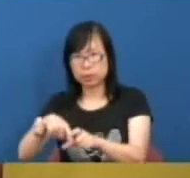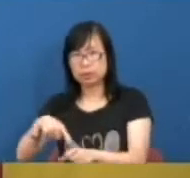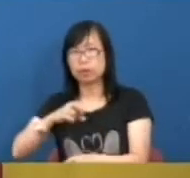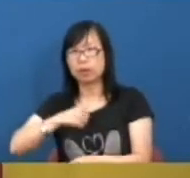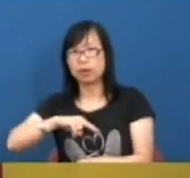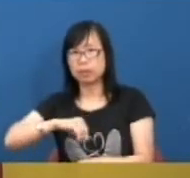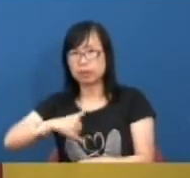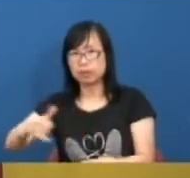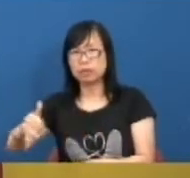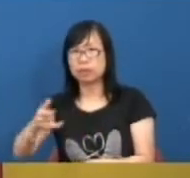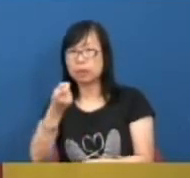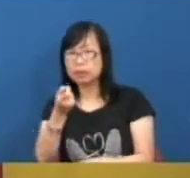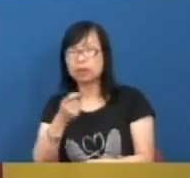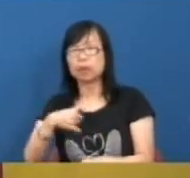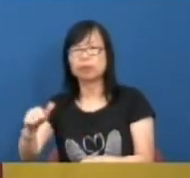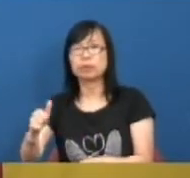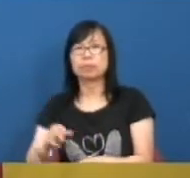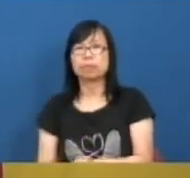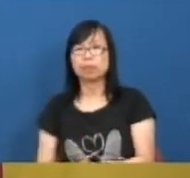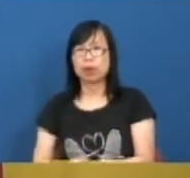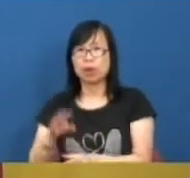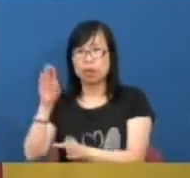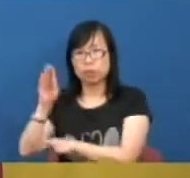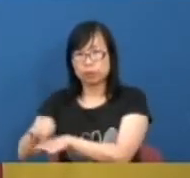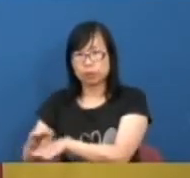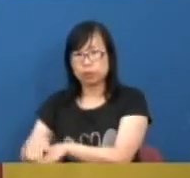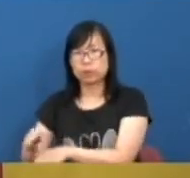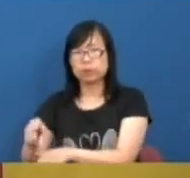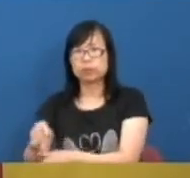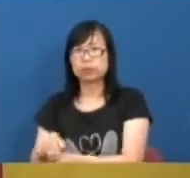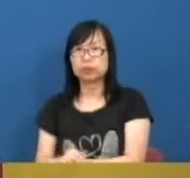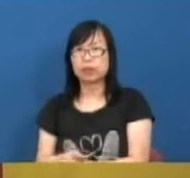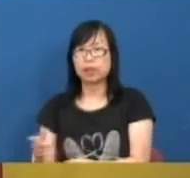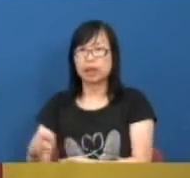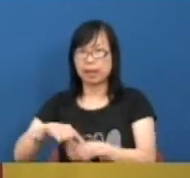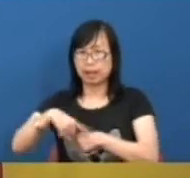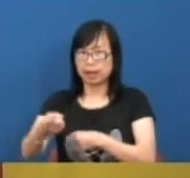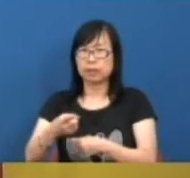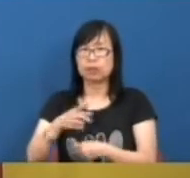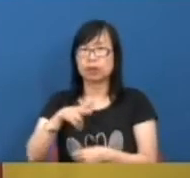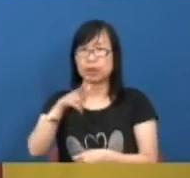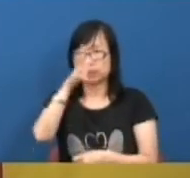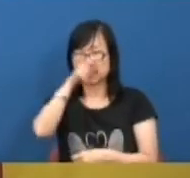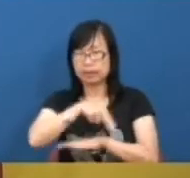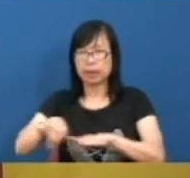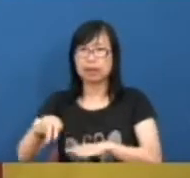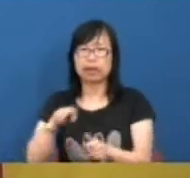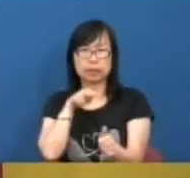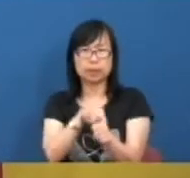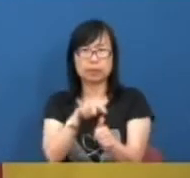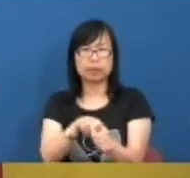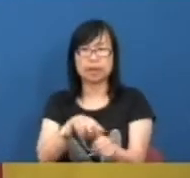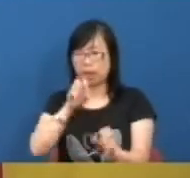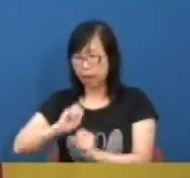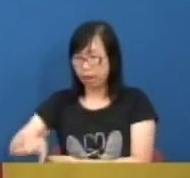本咧就零排放。咁呢個其實都幾有意義啊。咁另一方面，我覺得佢其中另一個政策咧就係強制性嗰個垃圾分